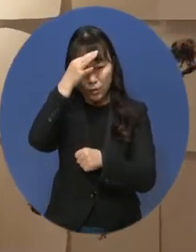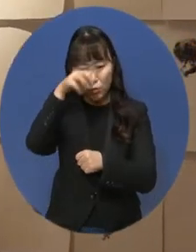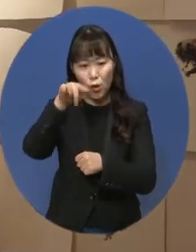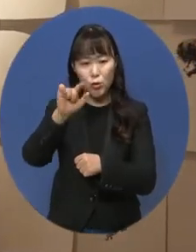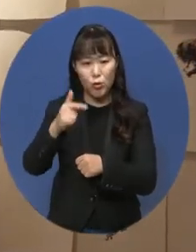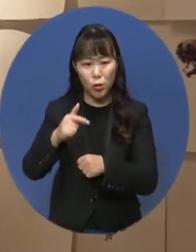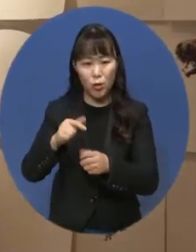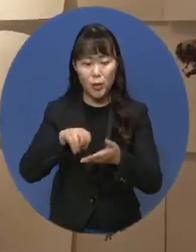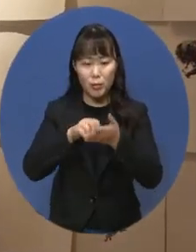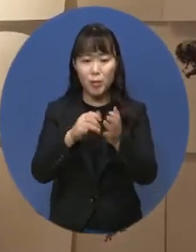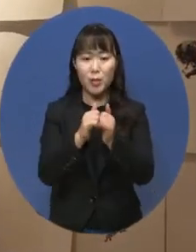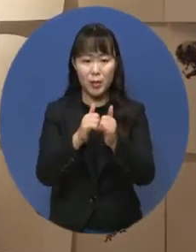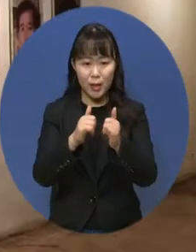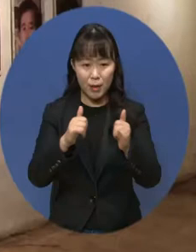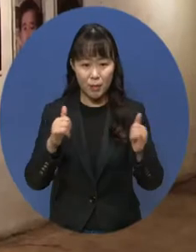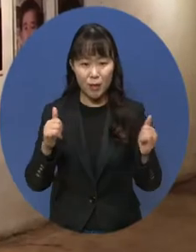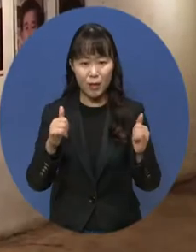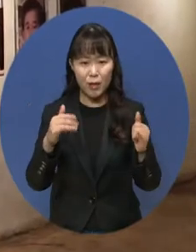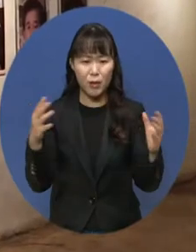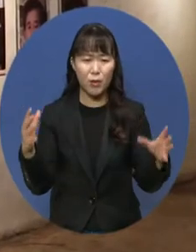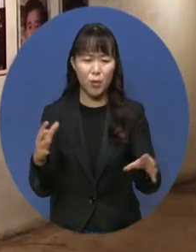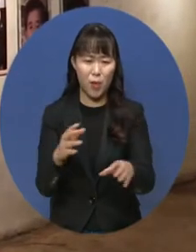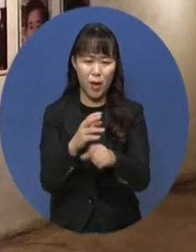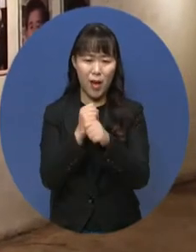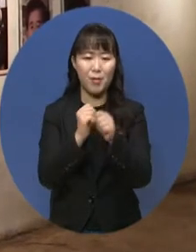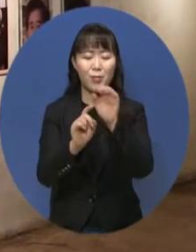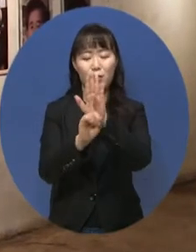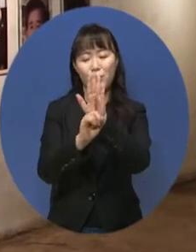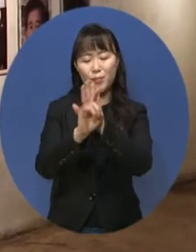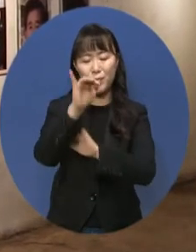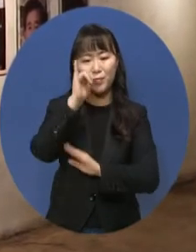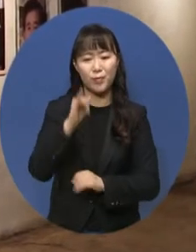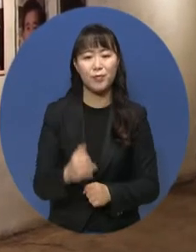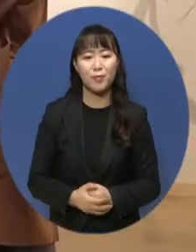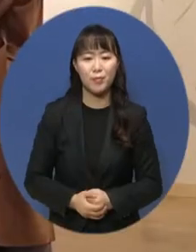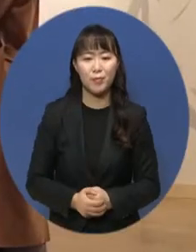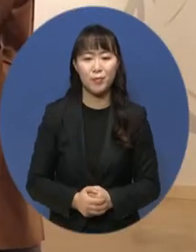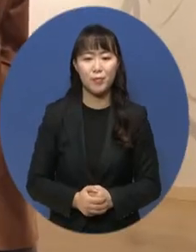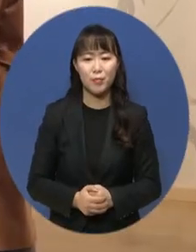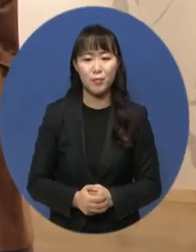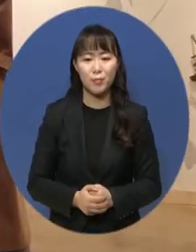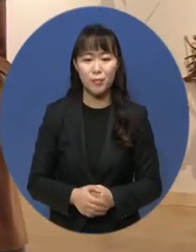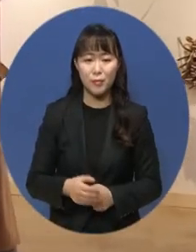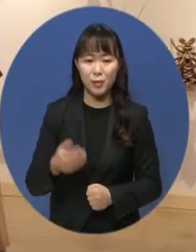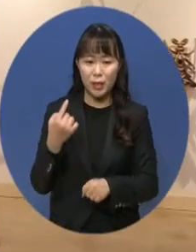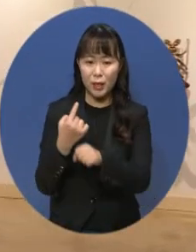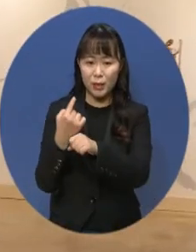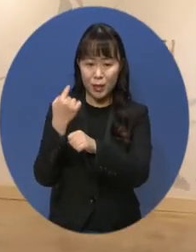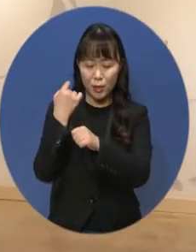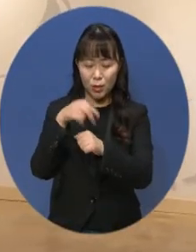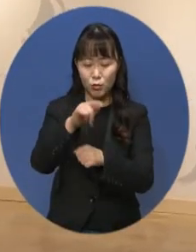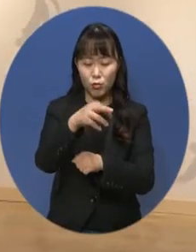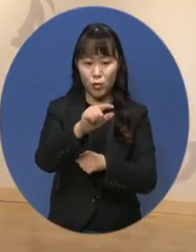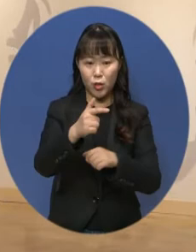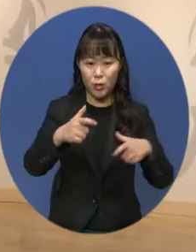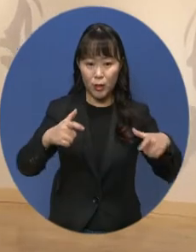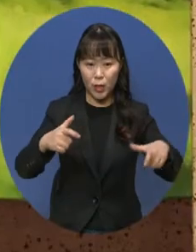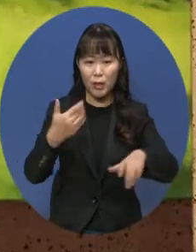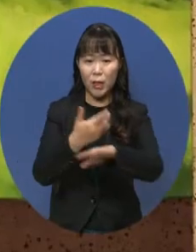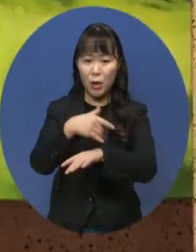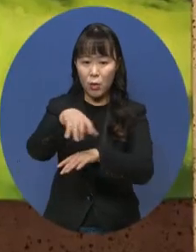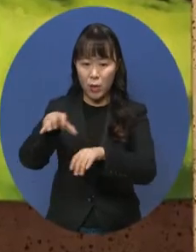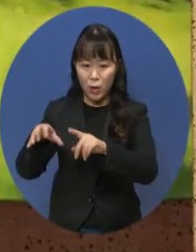작가로 활동한 작가들의 통합 전시회가 열리고 있습니다 지난해 순천 지역과 타 지역에서